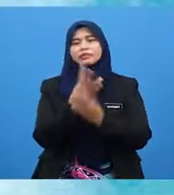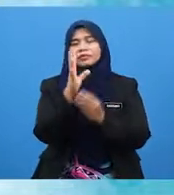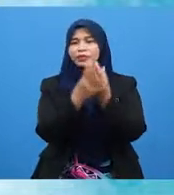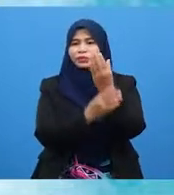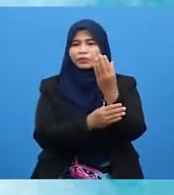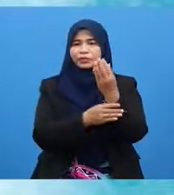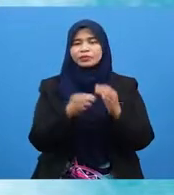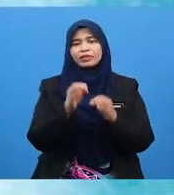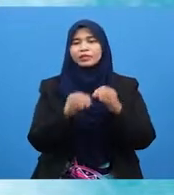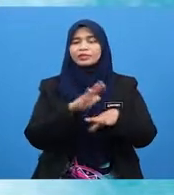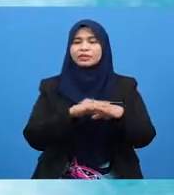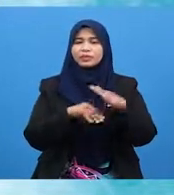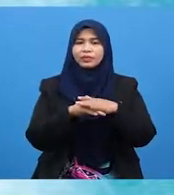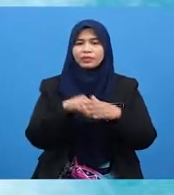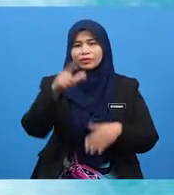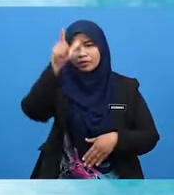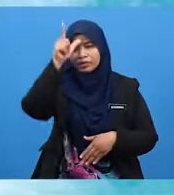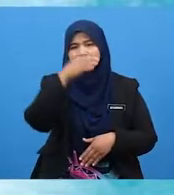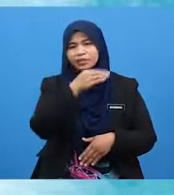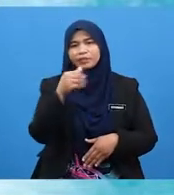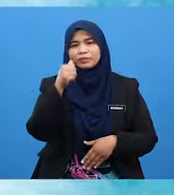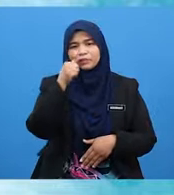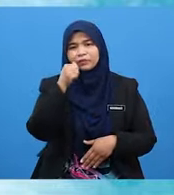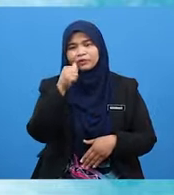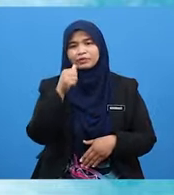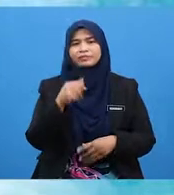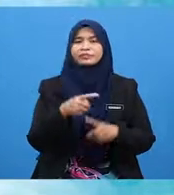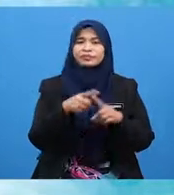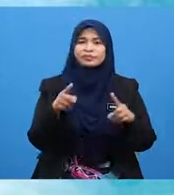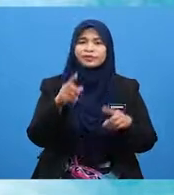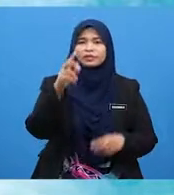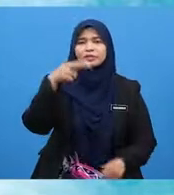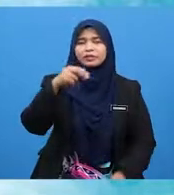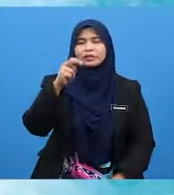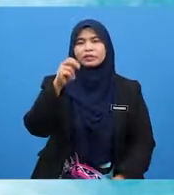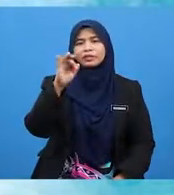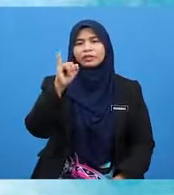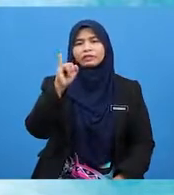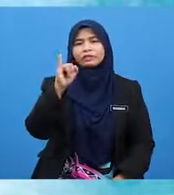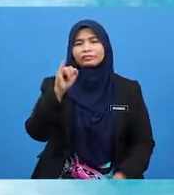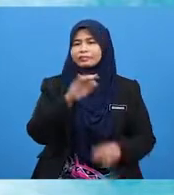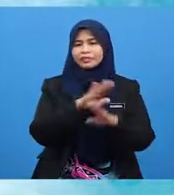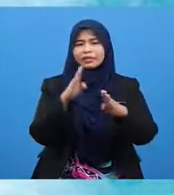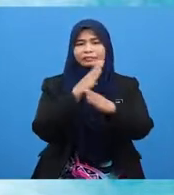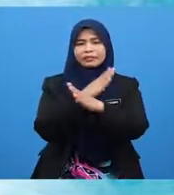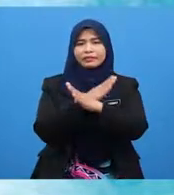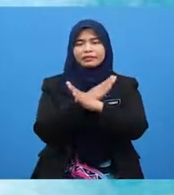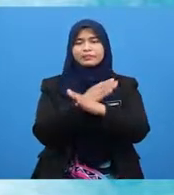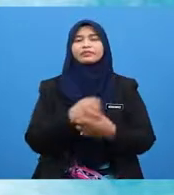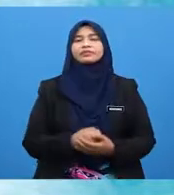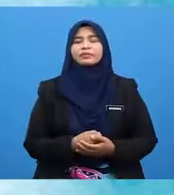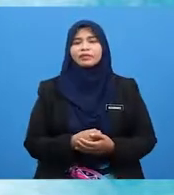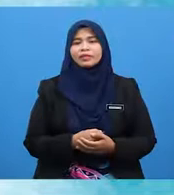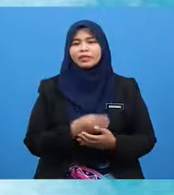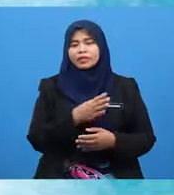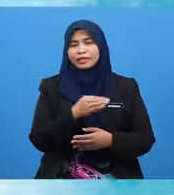mazhab Hanafi, wuduk tidak terbatal jika bersentuhan lelaki dan perempuan. Manakala pendapat yang